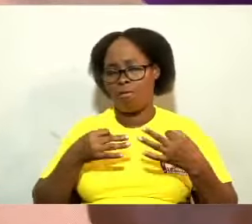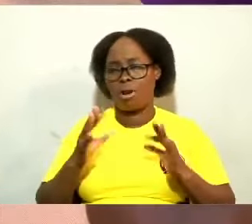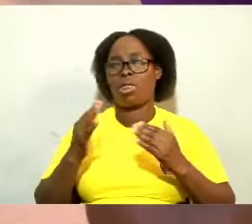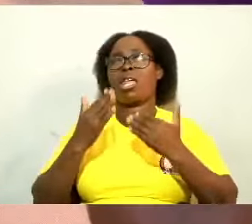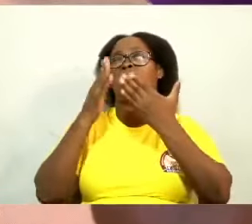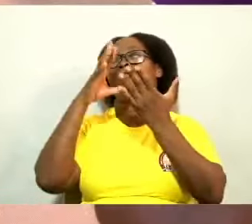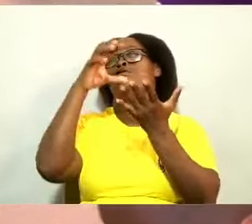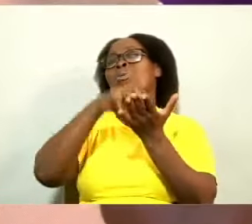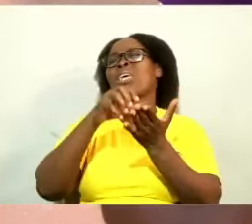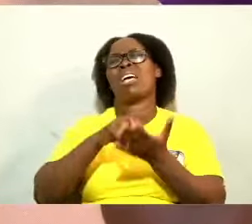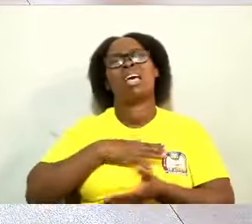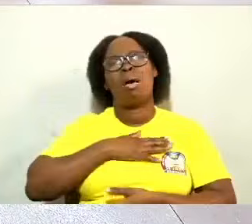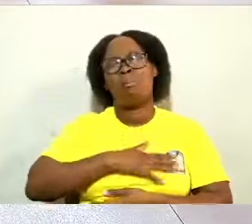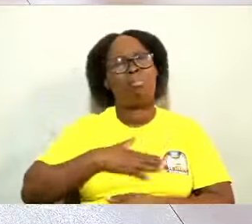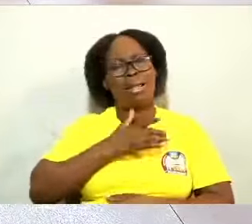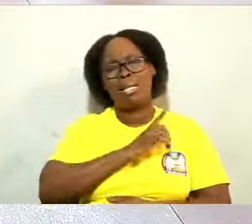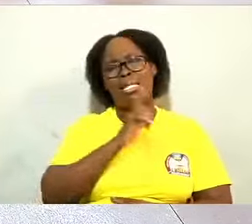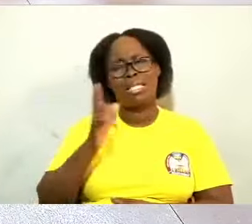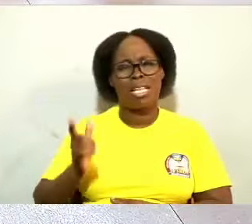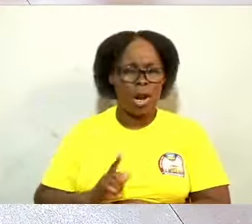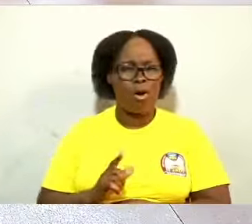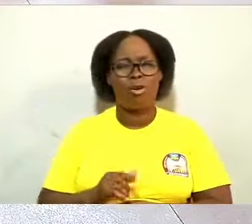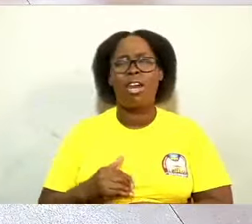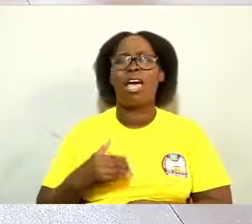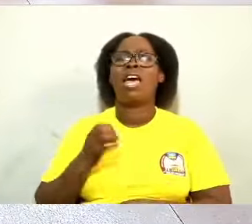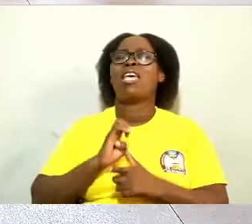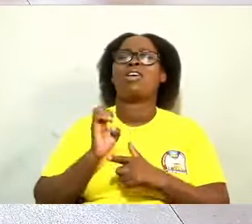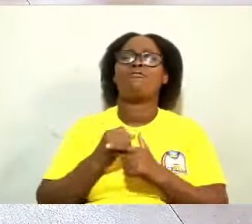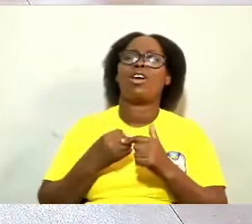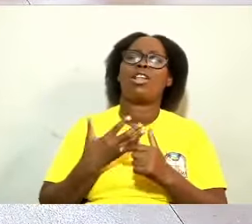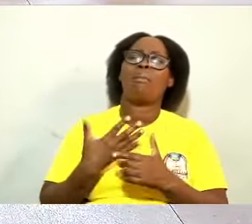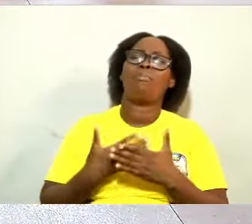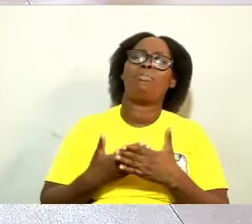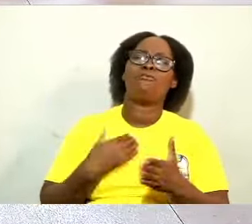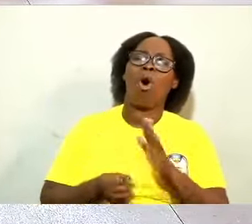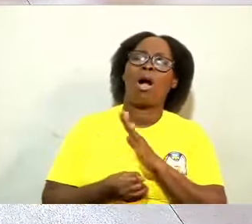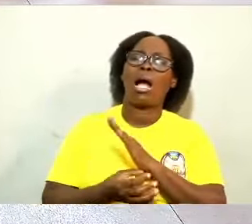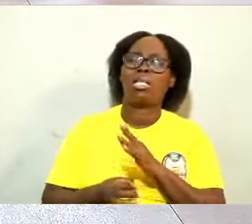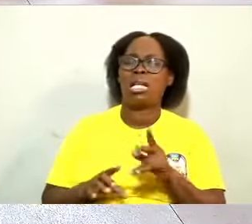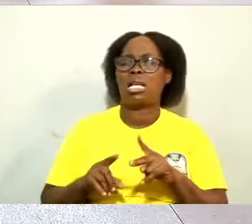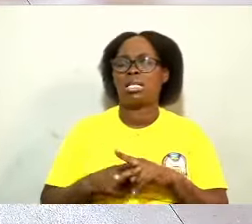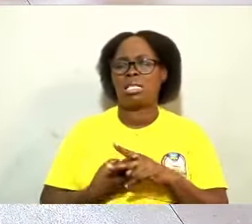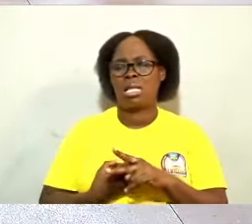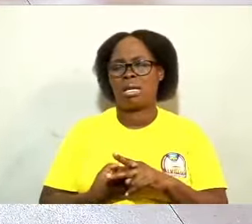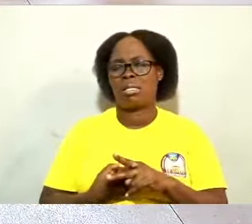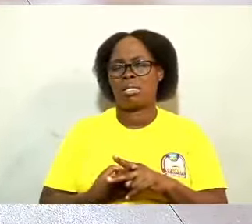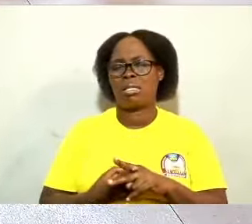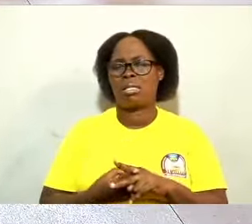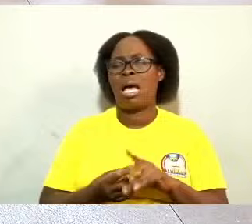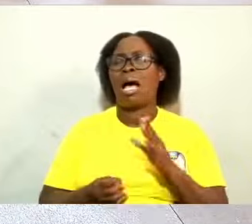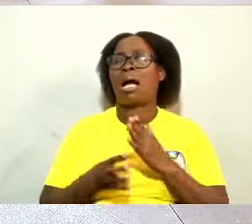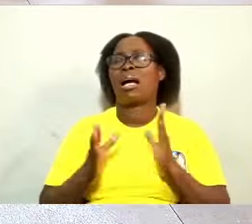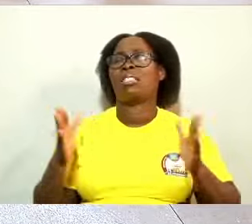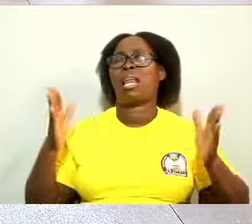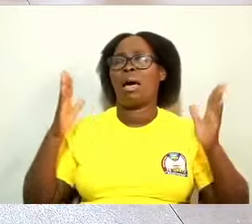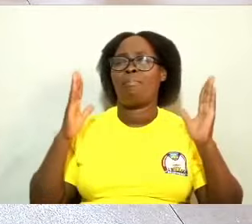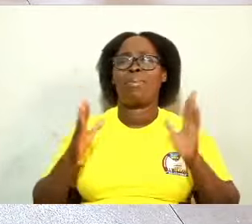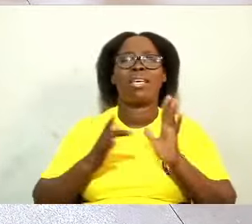kesi. Tafadhali, hata kabla hawajafanyiwa counseling, kansela mkuu Bwana wetu Yesu